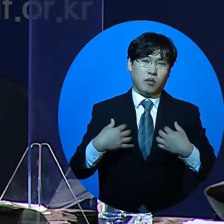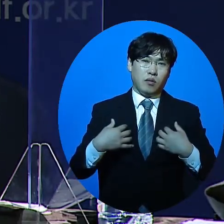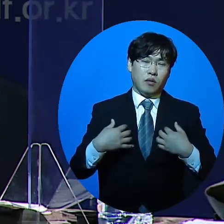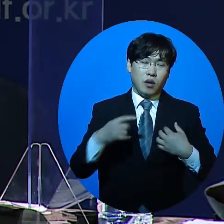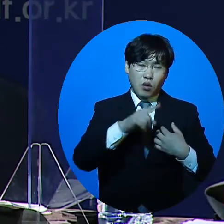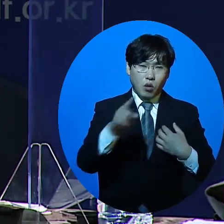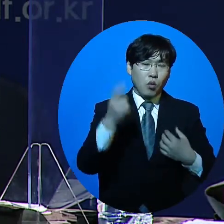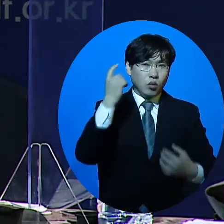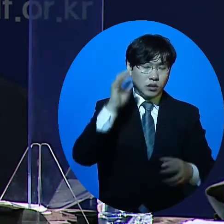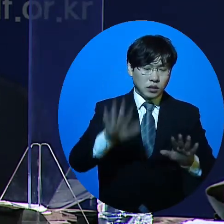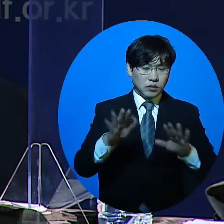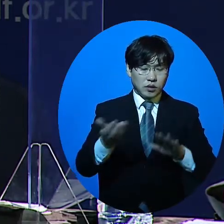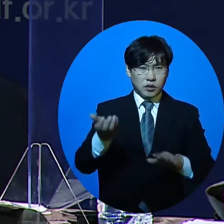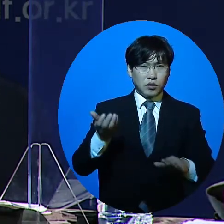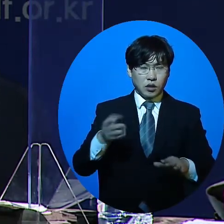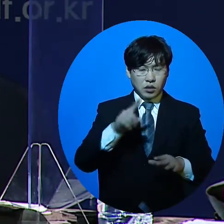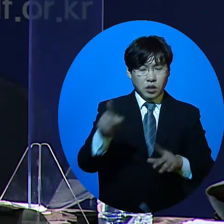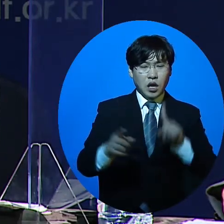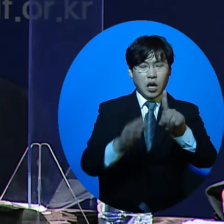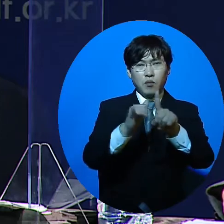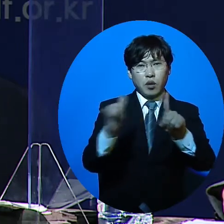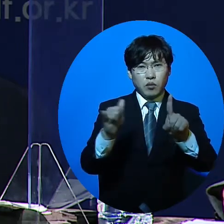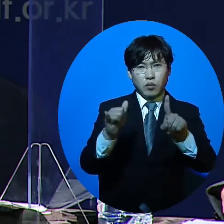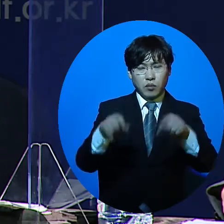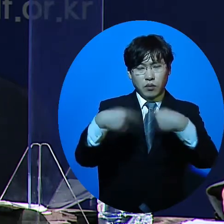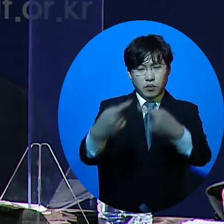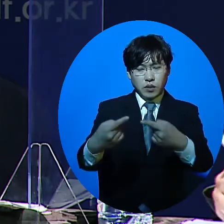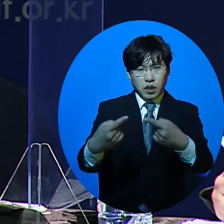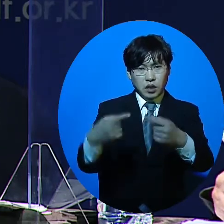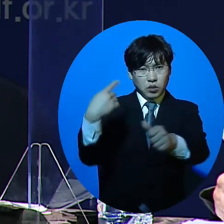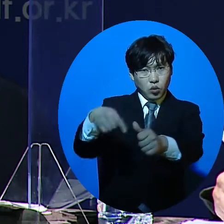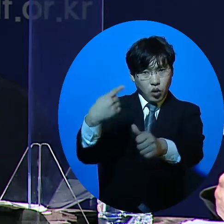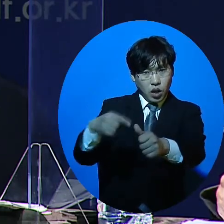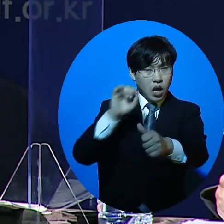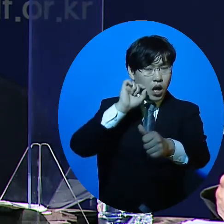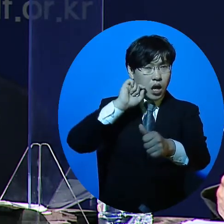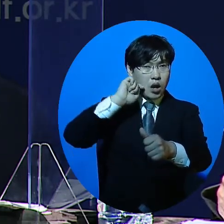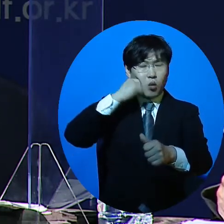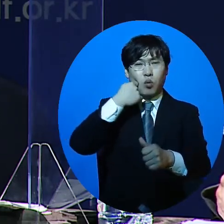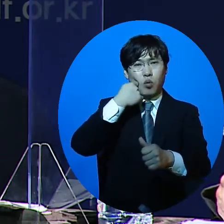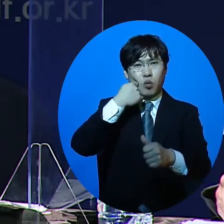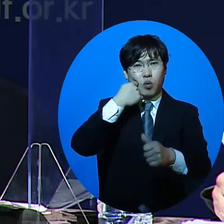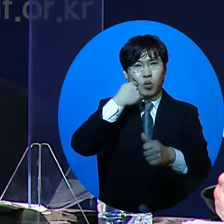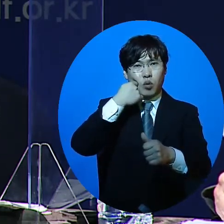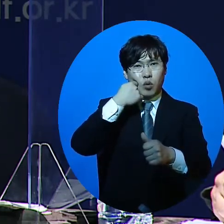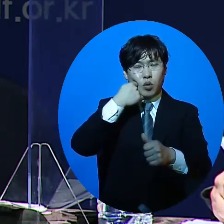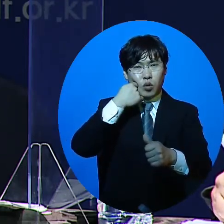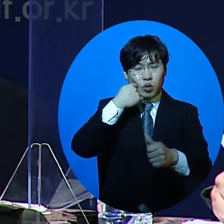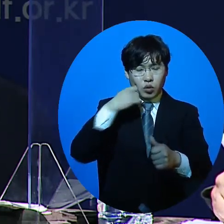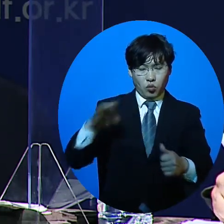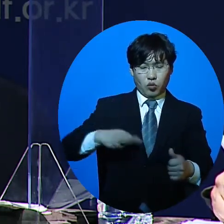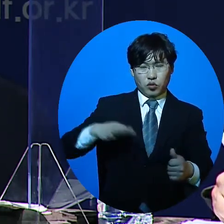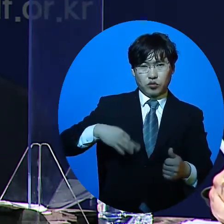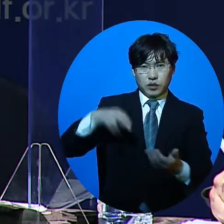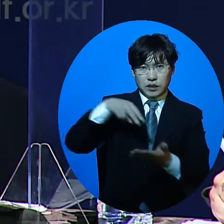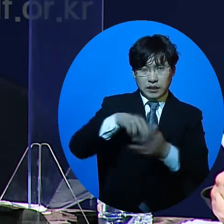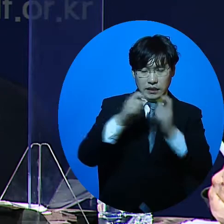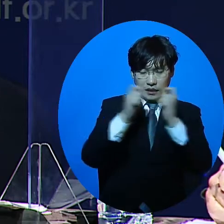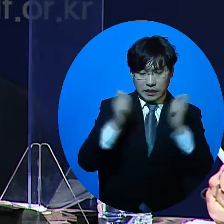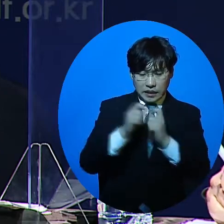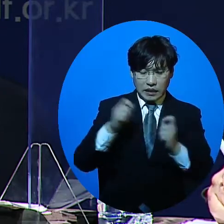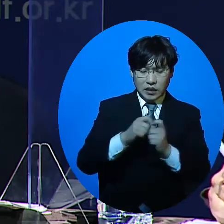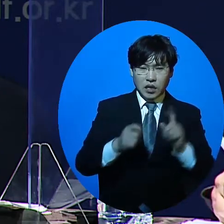지금 지도자 한 명만 배치할 수 없다. 발달장애인 중증장애인들 케어하기